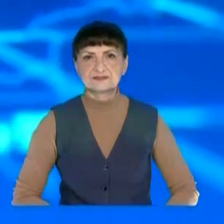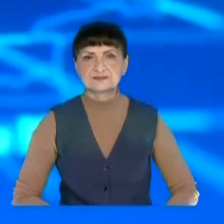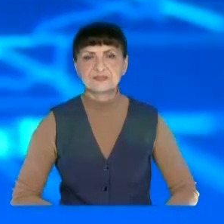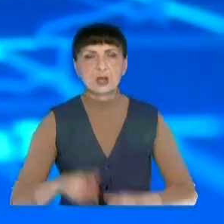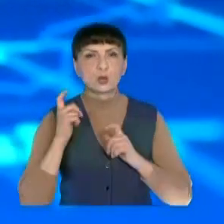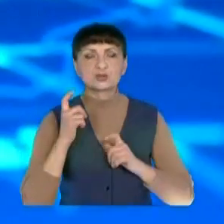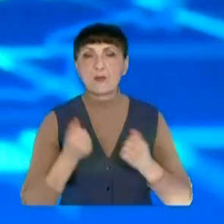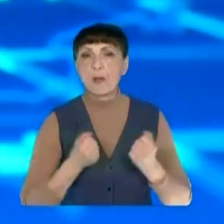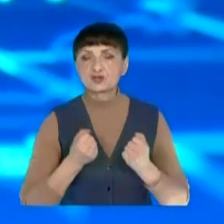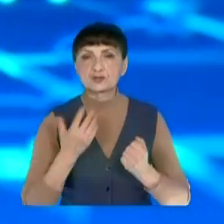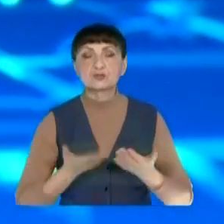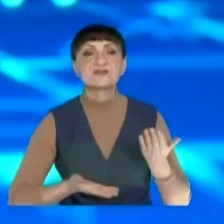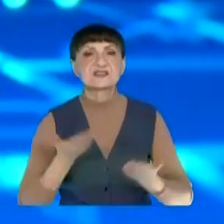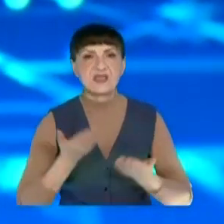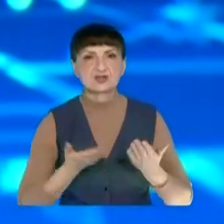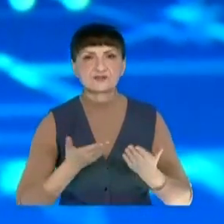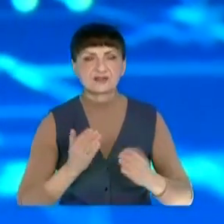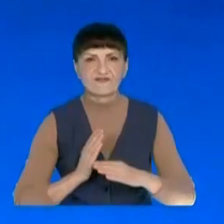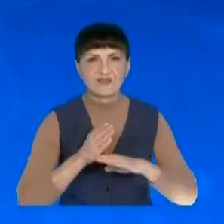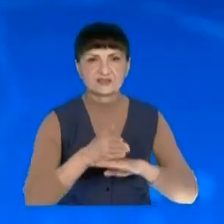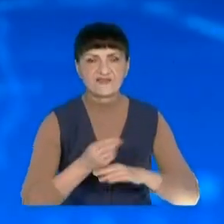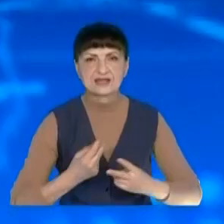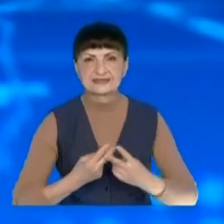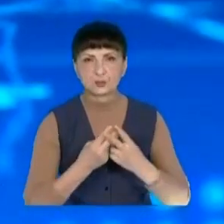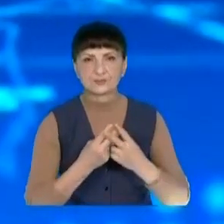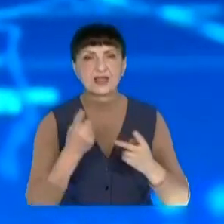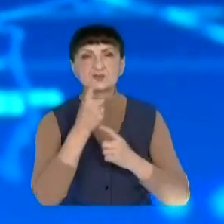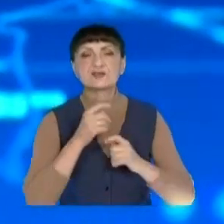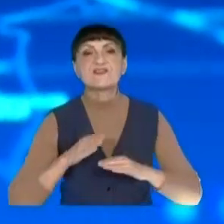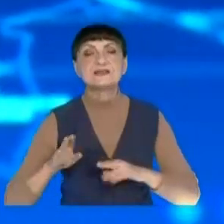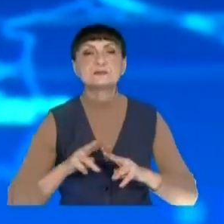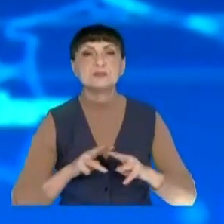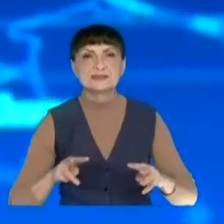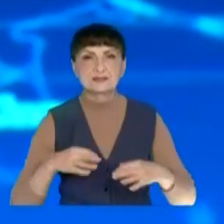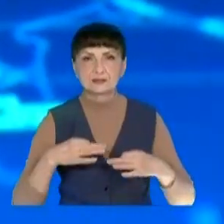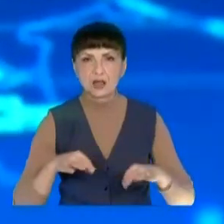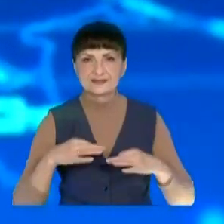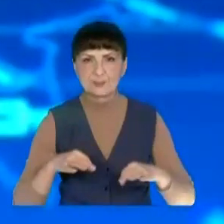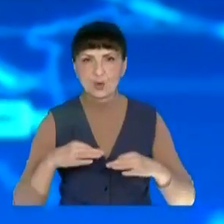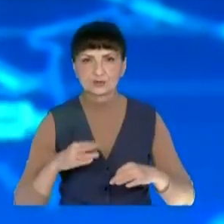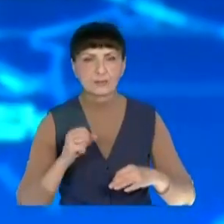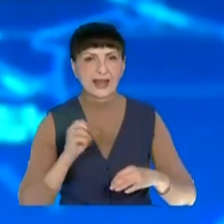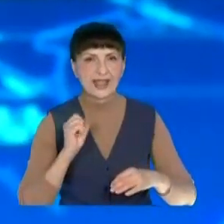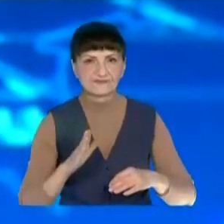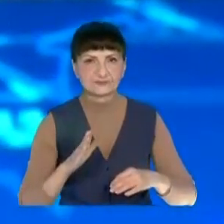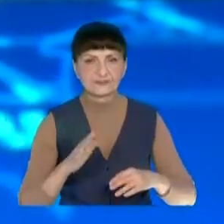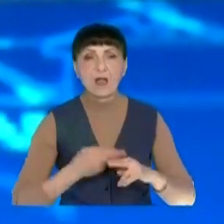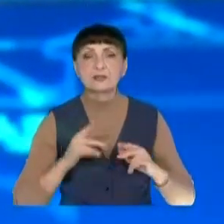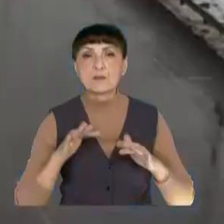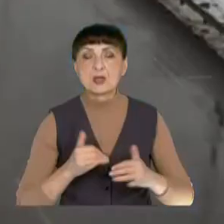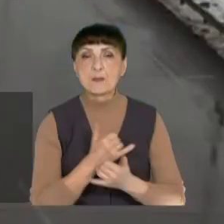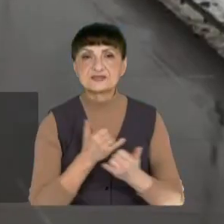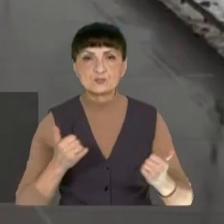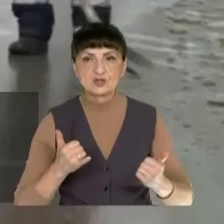Грузовые авто будут взвешивать перед въездом в Астану. Как сообщил вице-министр транспорта Саджан Аблалиев, эта мера